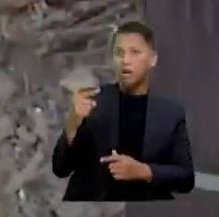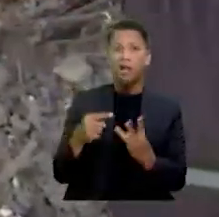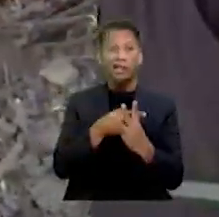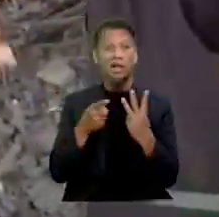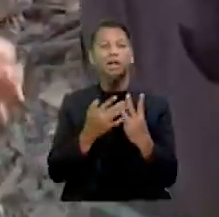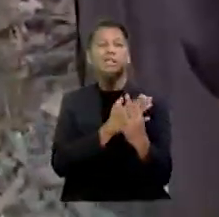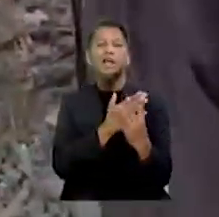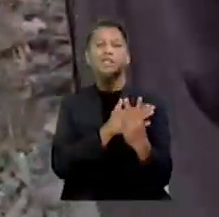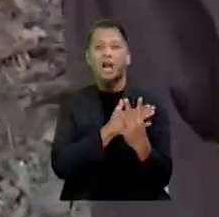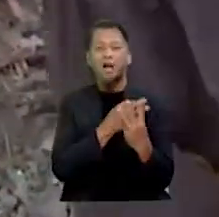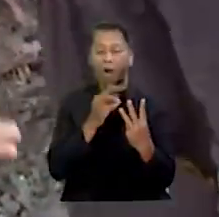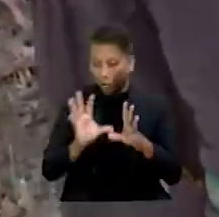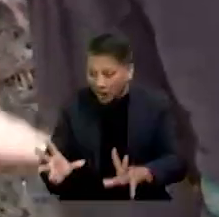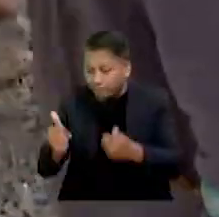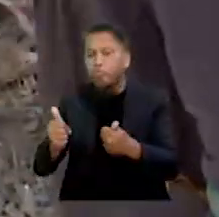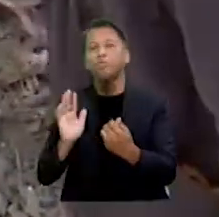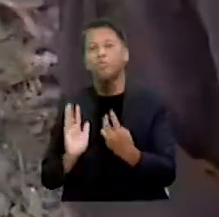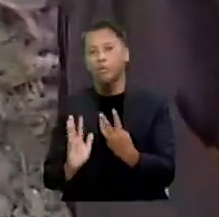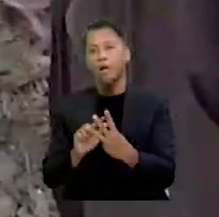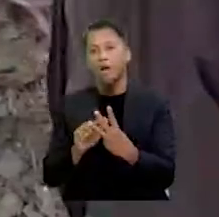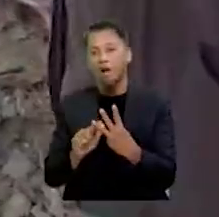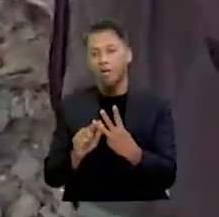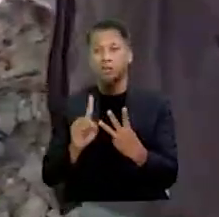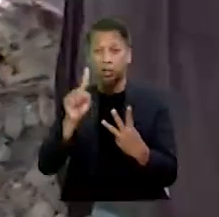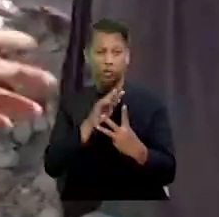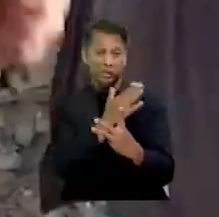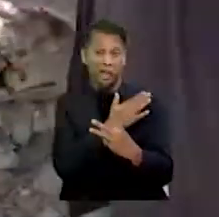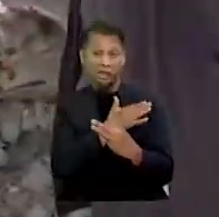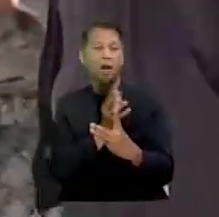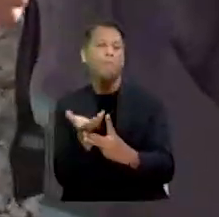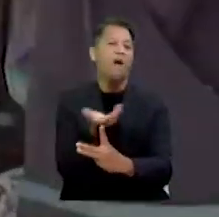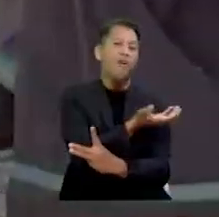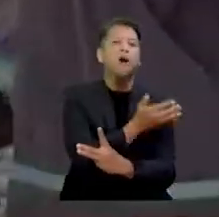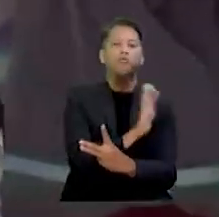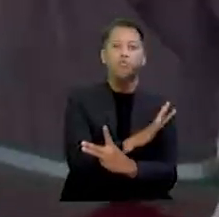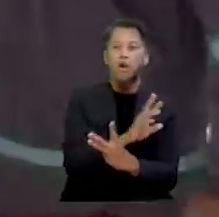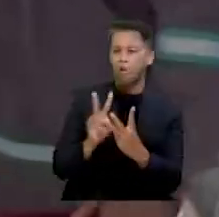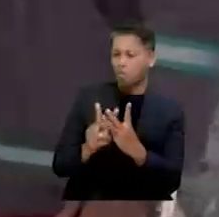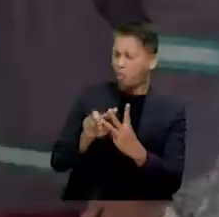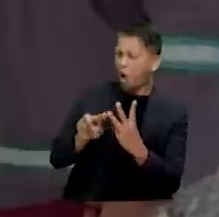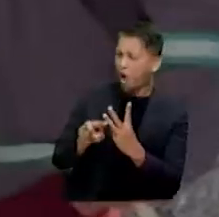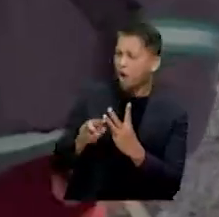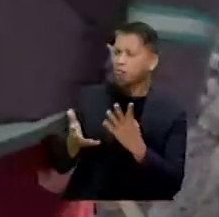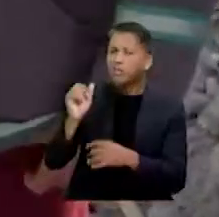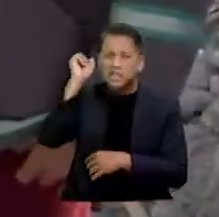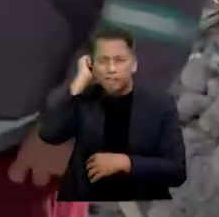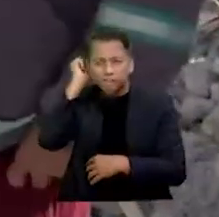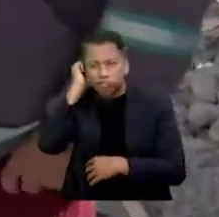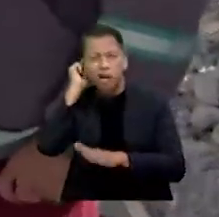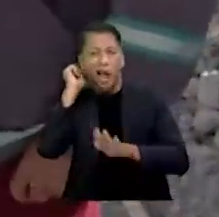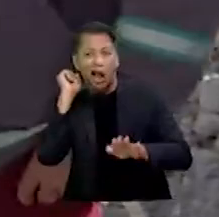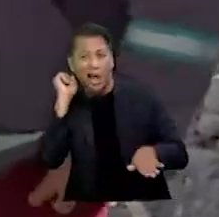baru saja ditemukan dan satu sudah diangkut dan dua lagi ini ada seorang ibu dan juga anak yang masih menunggu konfirmasi dari